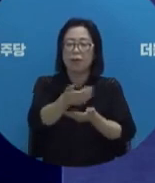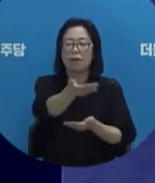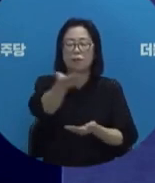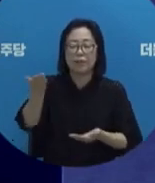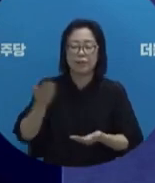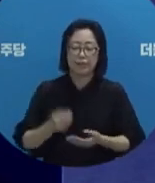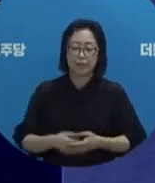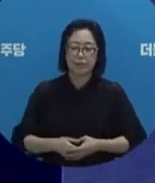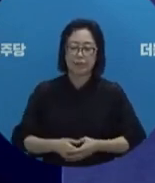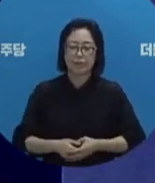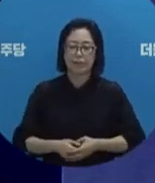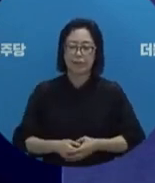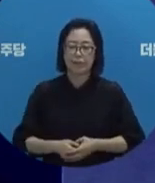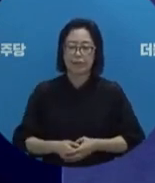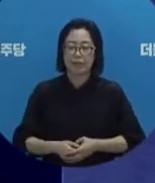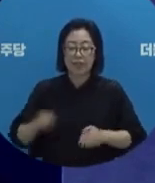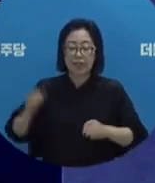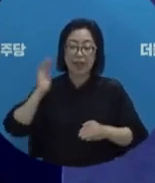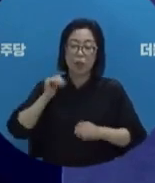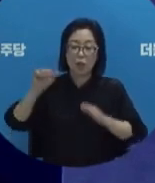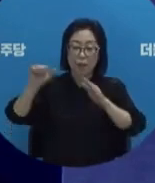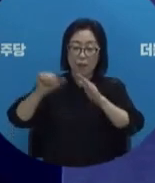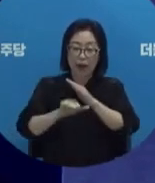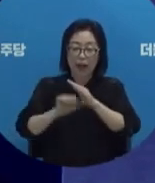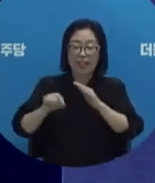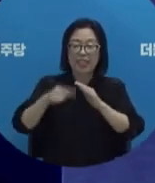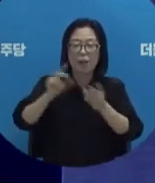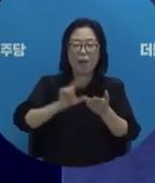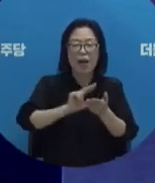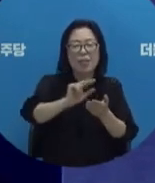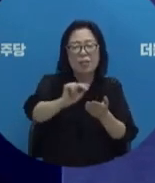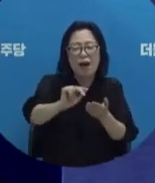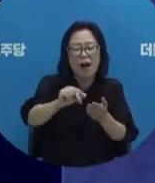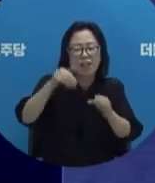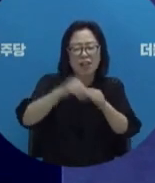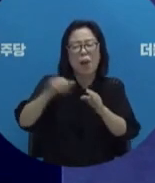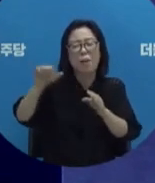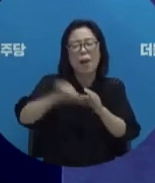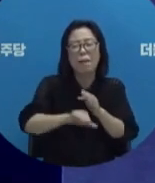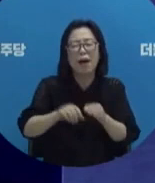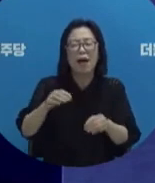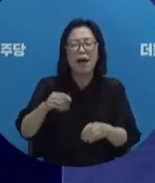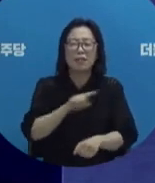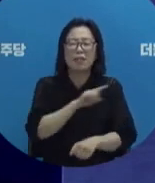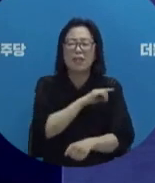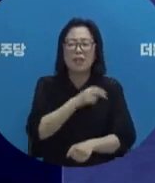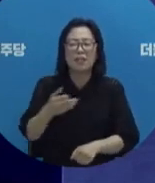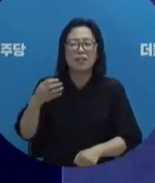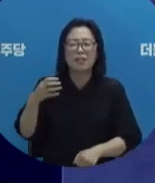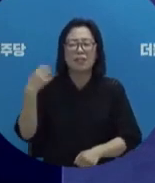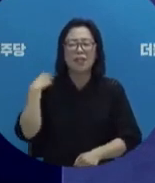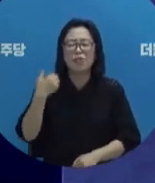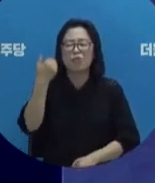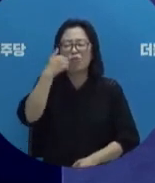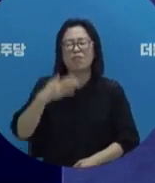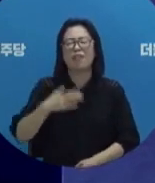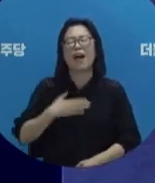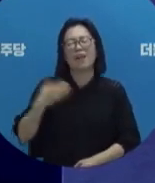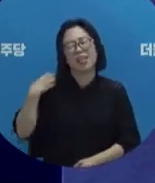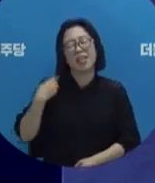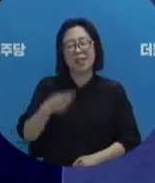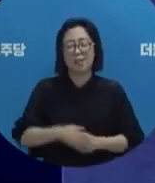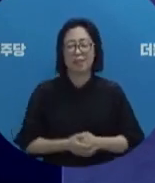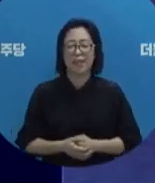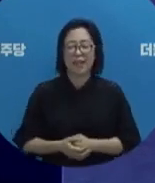여러분 대선 패배와 그에 이은 지방 성도 패배의 가장 큰 책임은 저 이재명 에게 있습니다